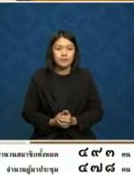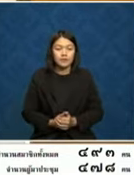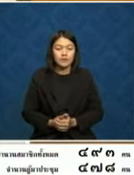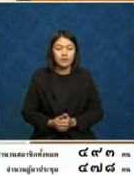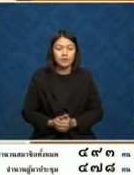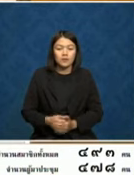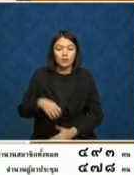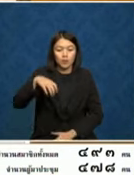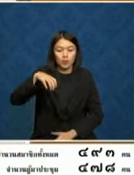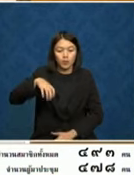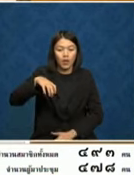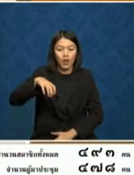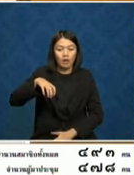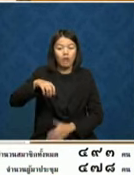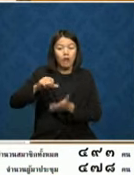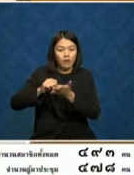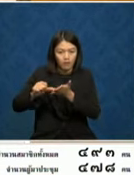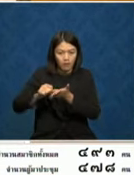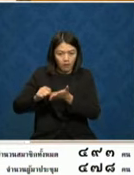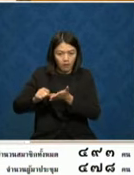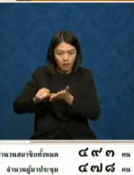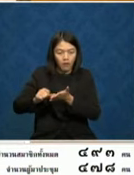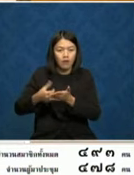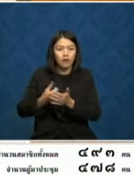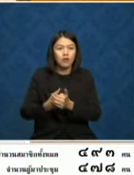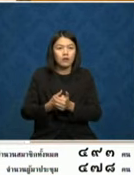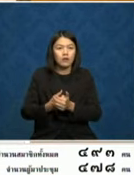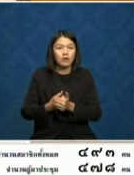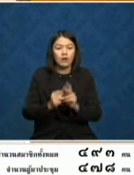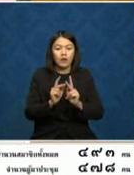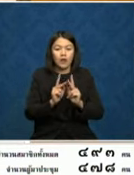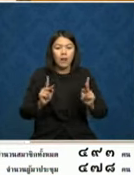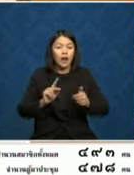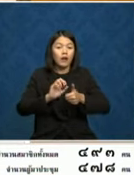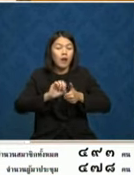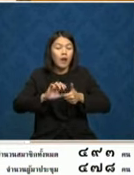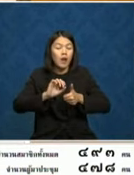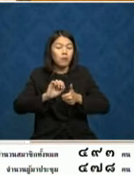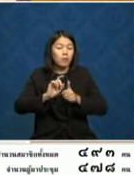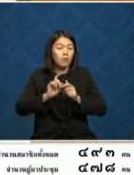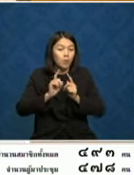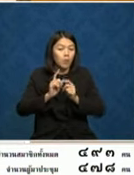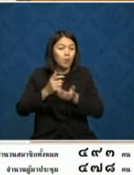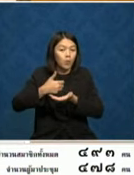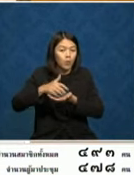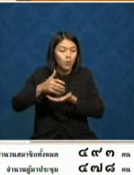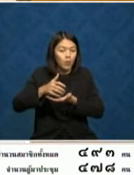านในกำกับมีการแก้ไขมีกรรมการขอสงวนความเห็น